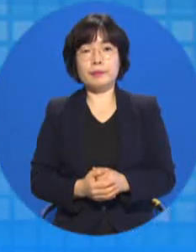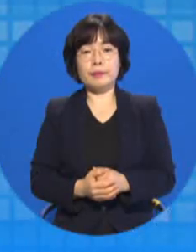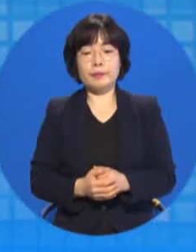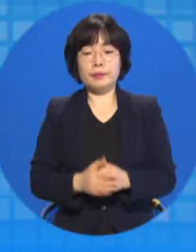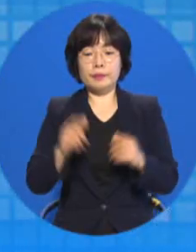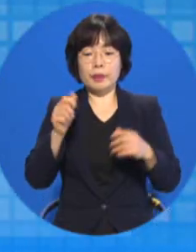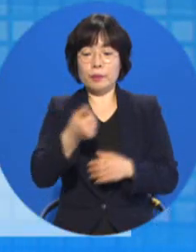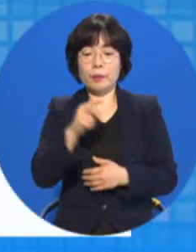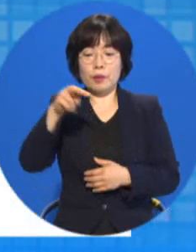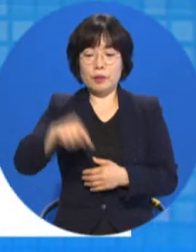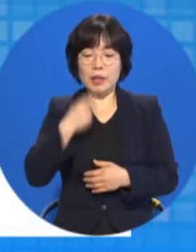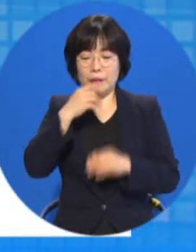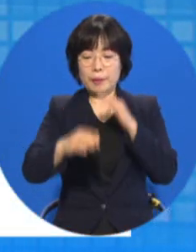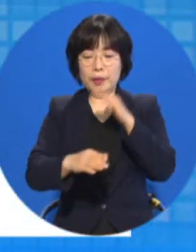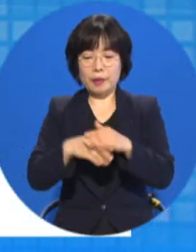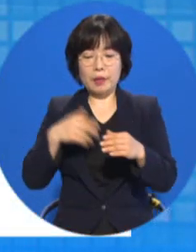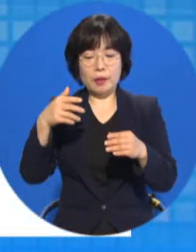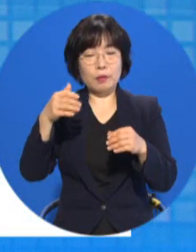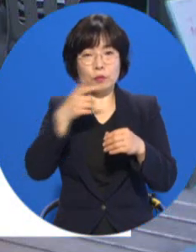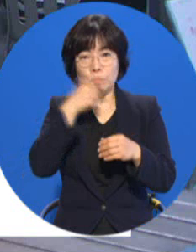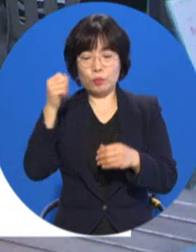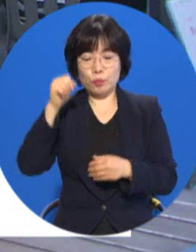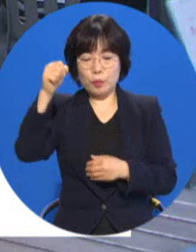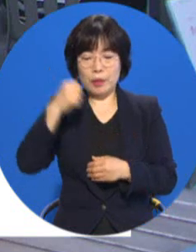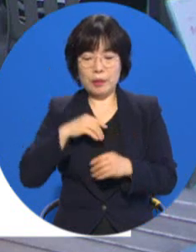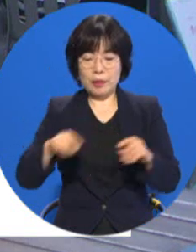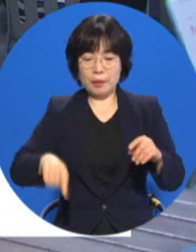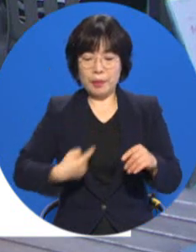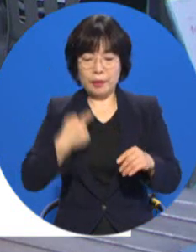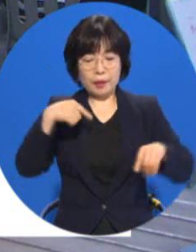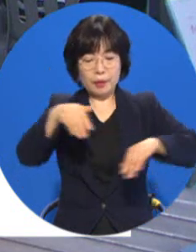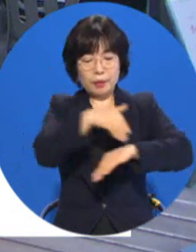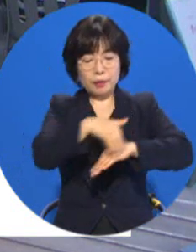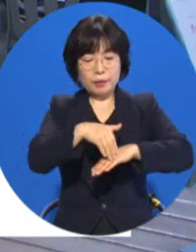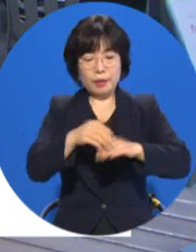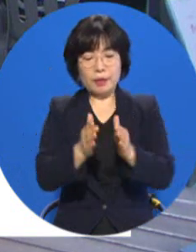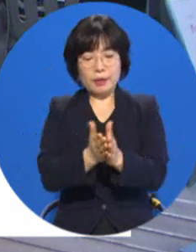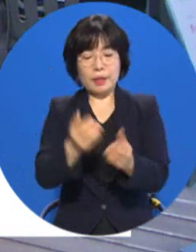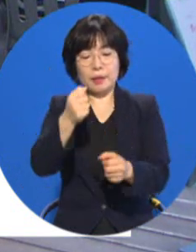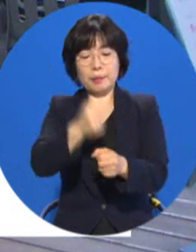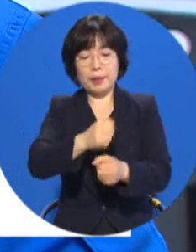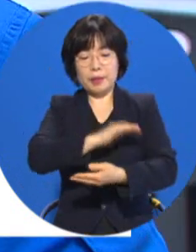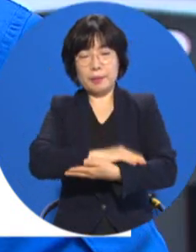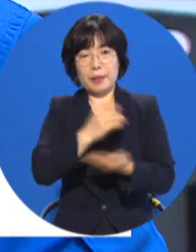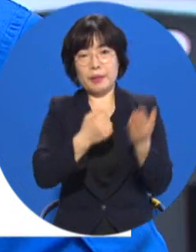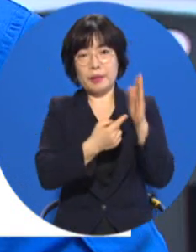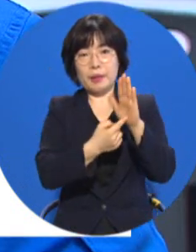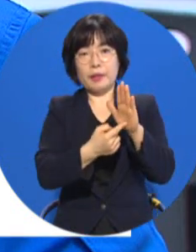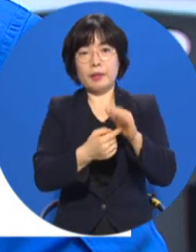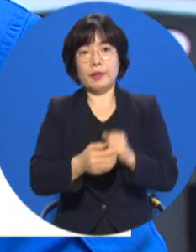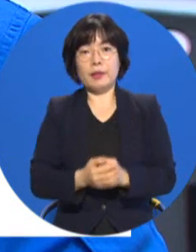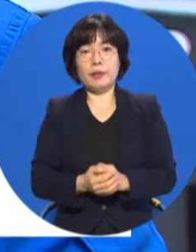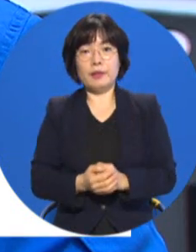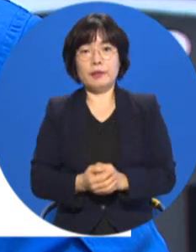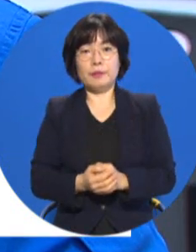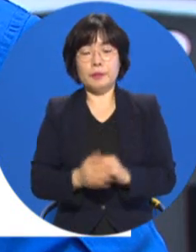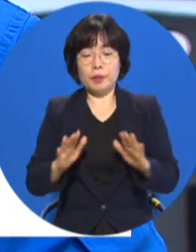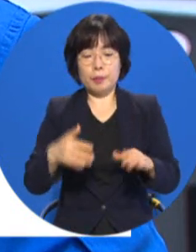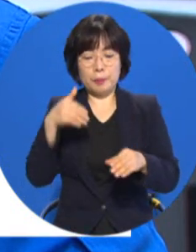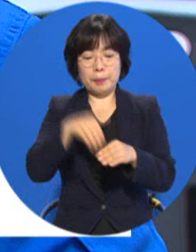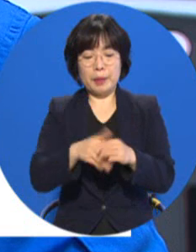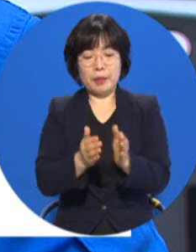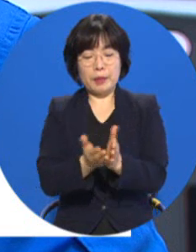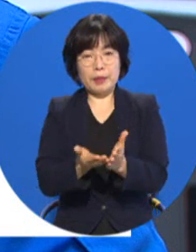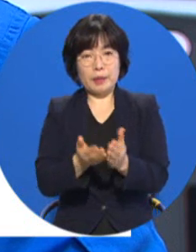강화수 여수갑 민주당 예비후보가 자신의 100대 정책과제 정책 공약집을 발간했습니다. 이번